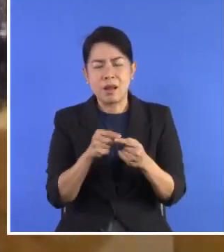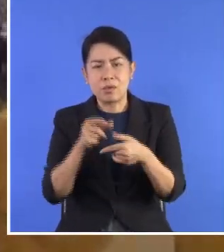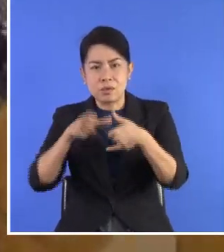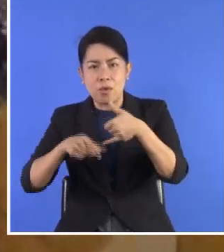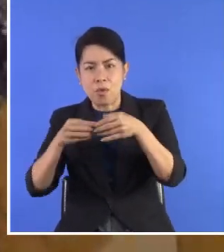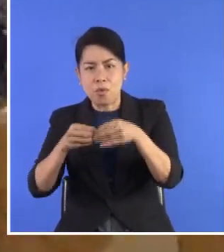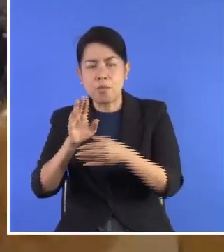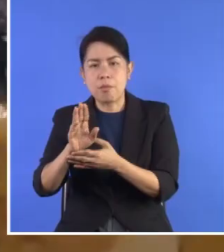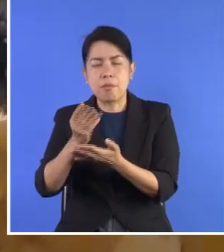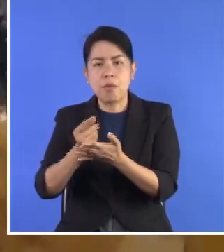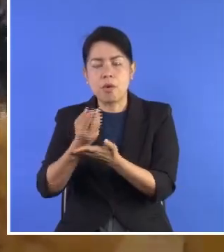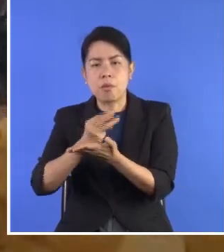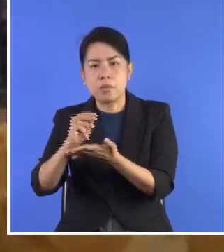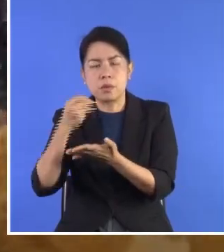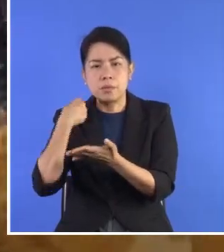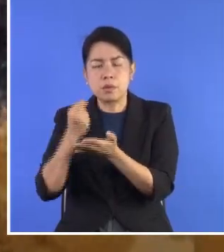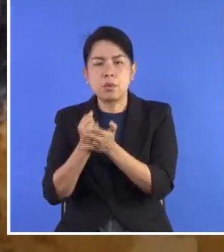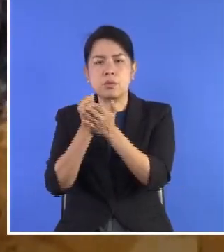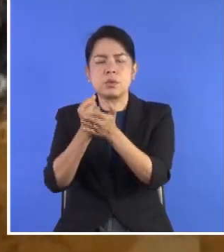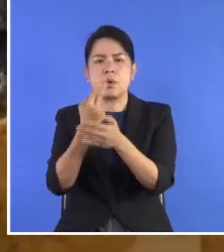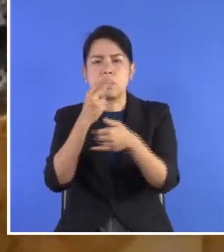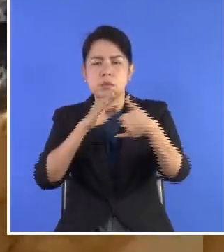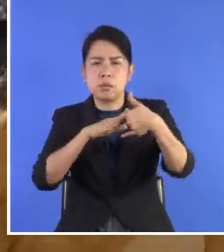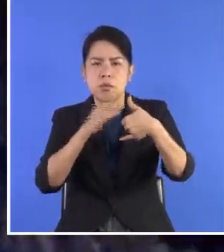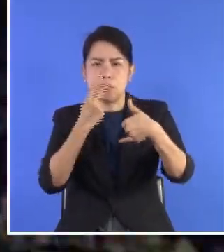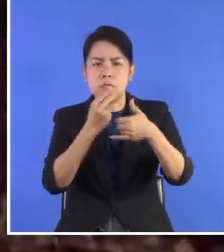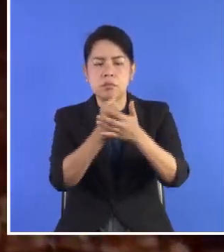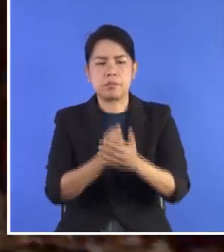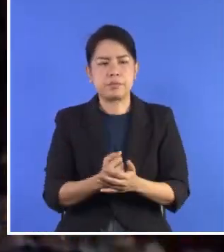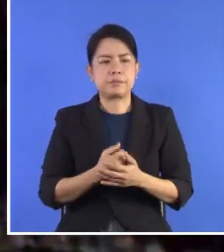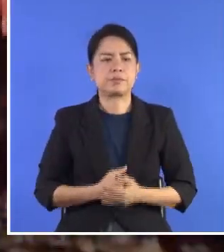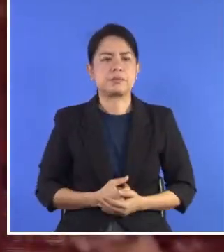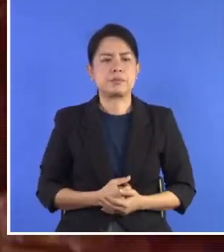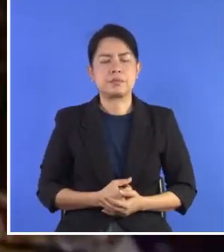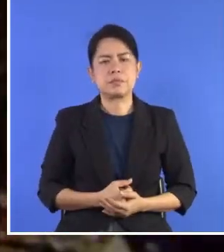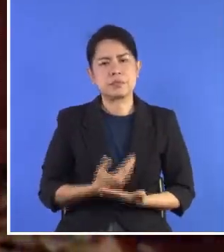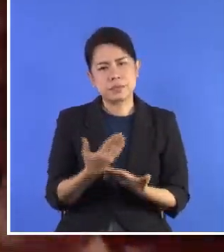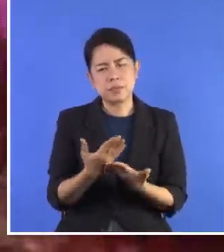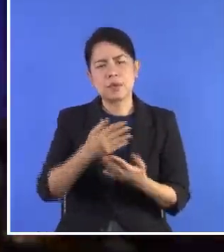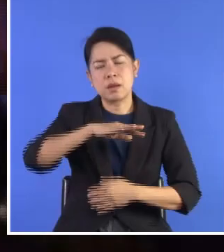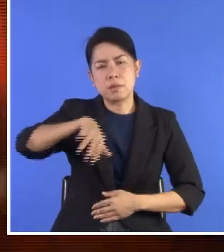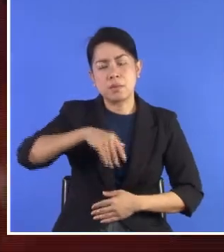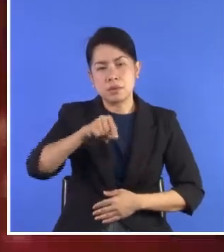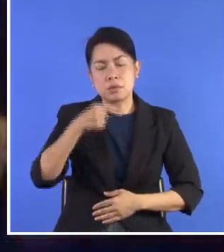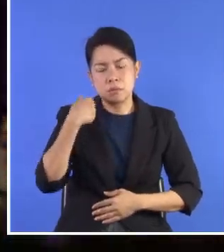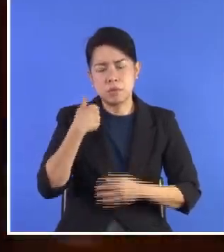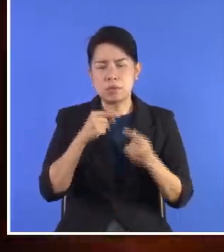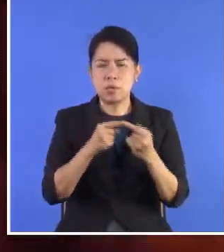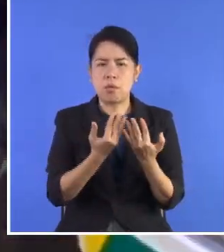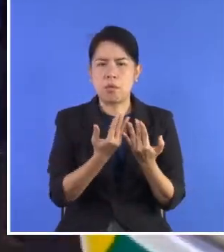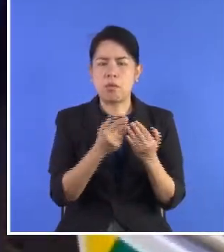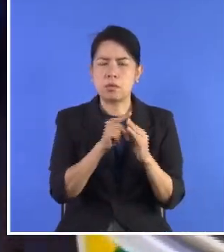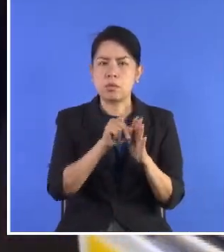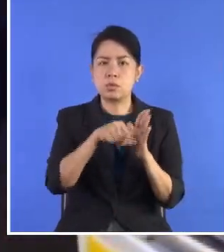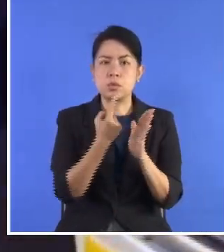แล้วก็นำคนป่วยเนี่ยลักษณะพยุงด้วยอุปกรณ์แบบนี้ทั้งหมดทั้งมวลใช้เวลาเกือบ 1ชั่วโมงค่ะ